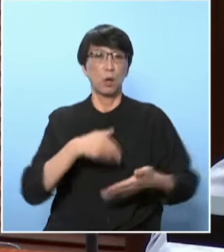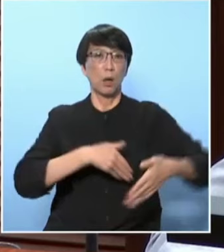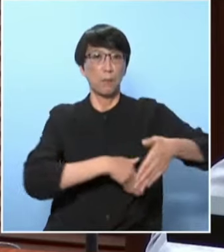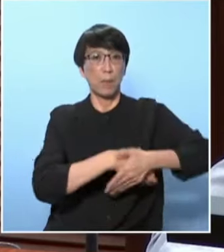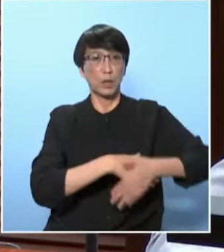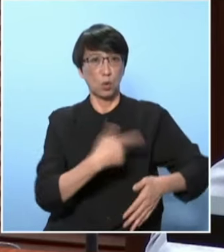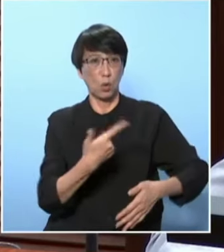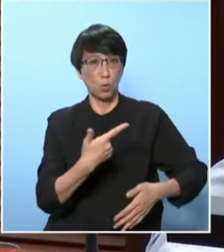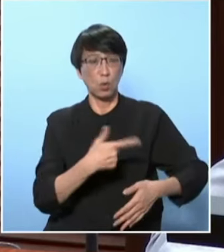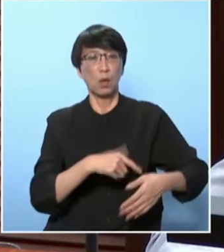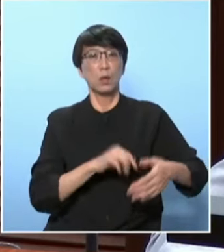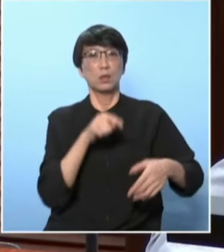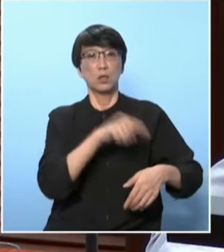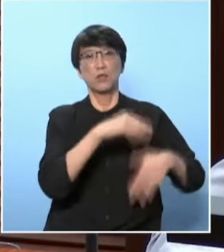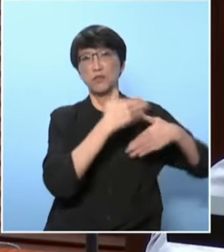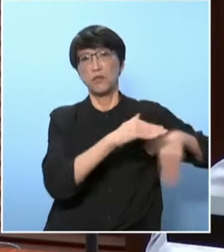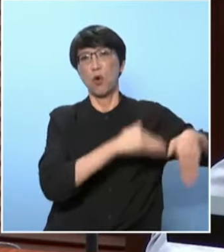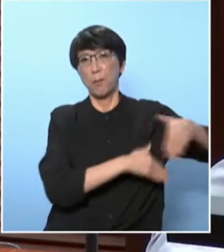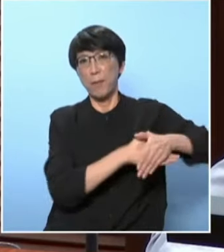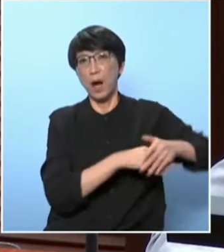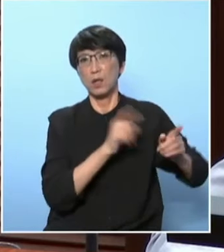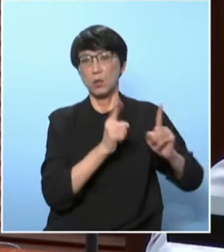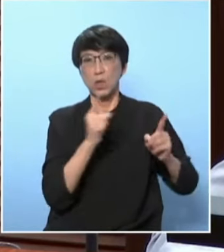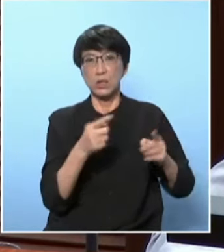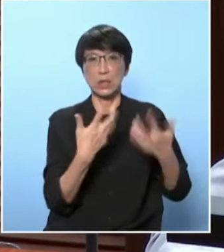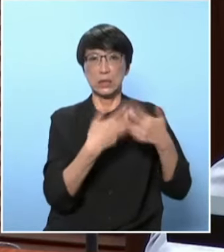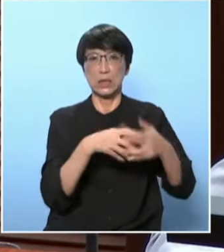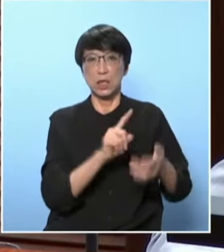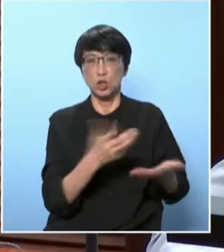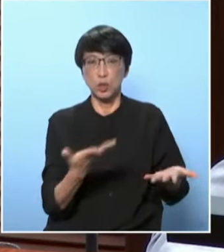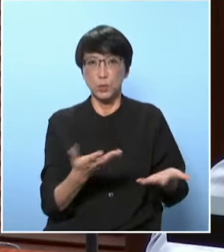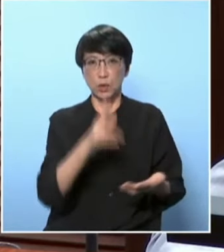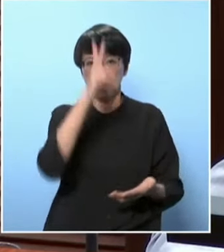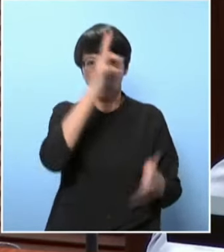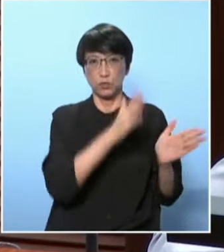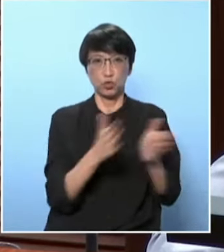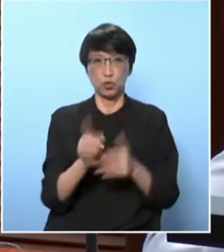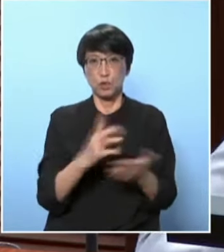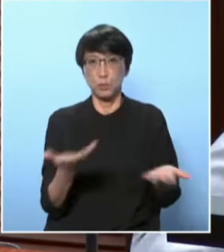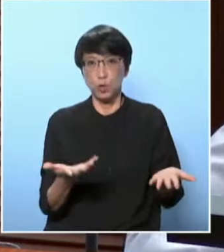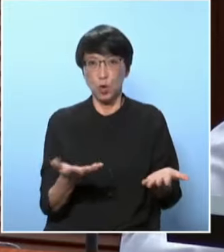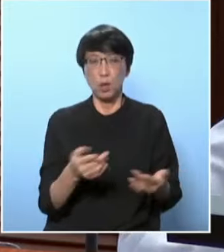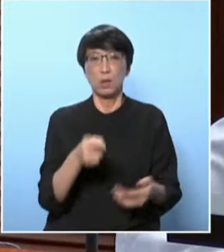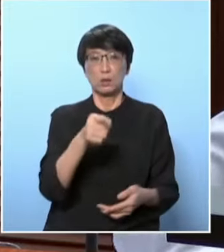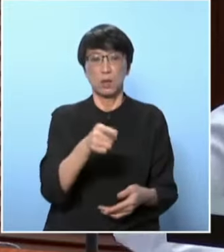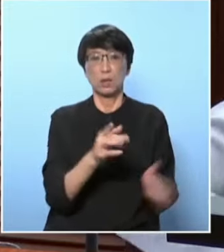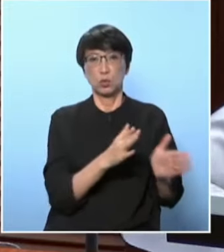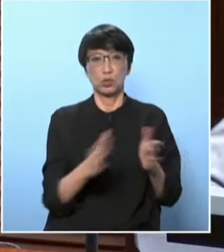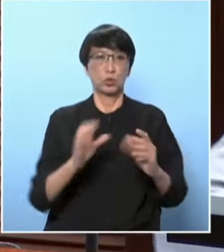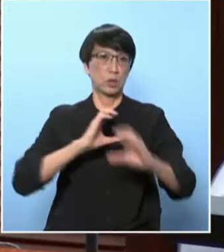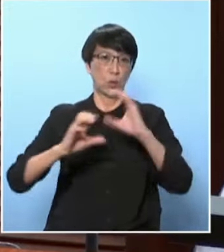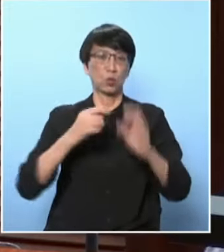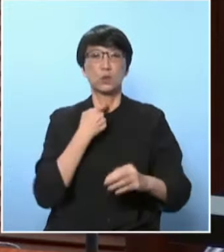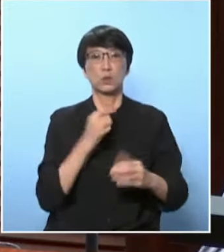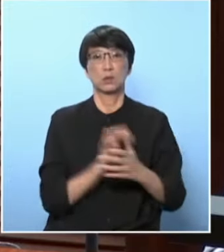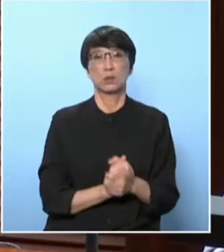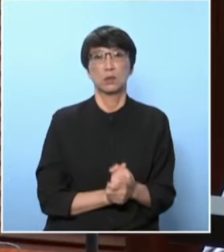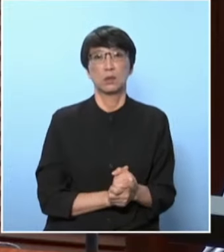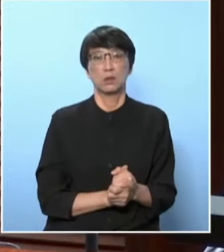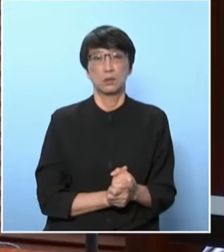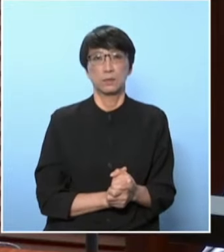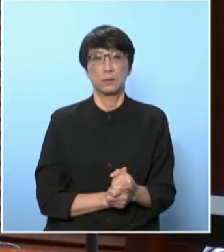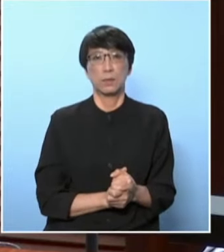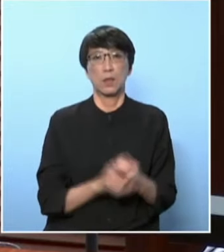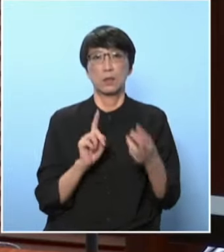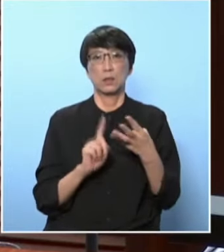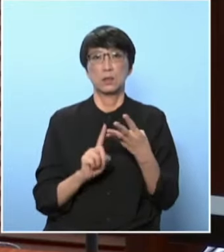產品，咁佢剩低嗰啲嘅產品或者佢嗰個儀器嘅話，咁政府點樣去處理佢哋咧？我諗其實你都要妥善同佢哋去溝通啦。嗱喺第